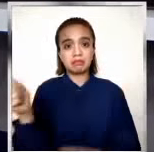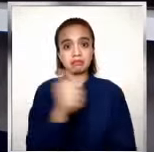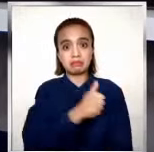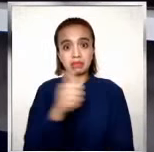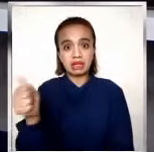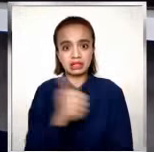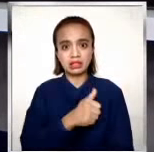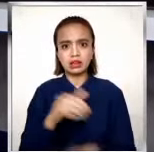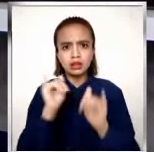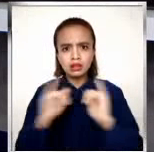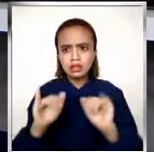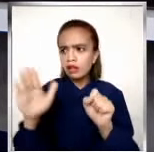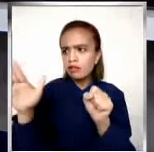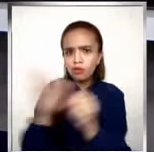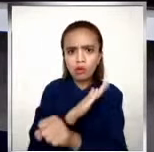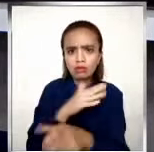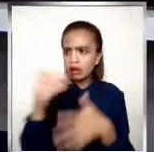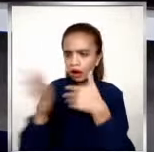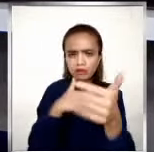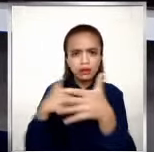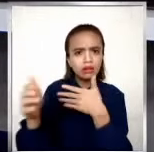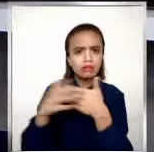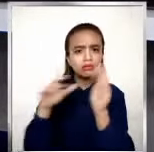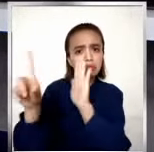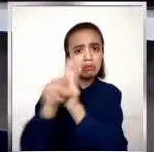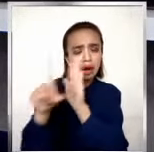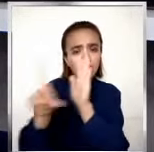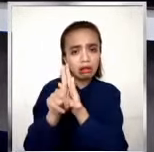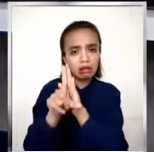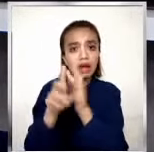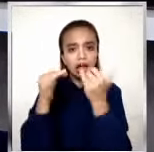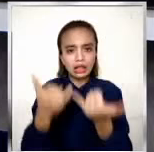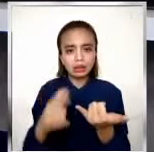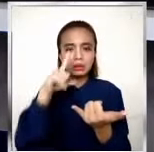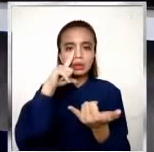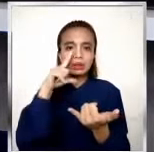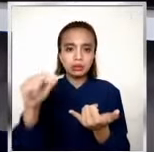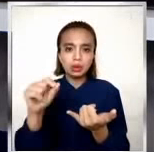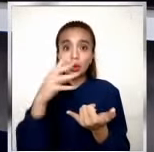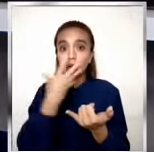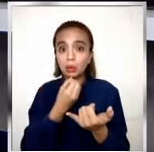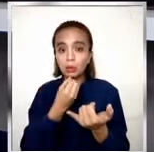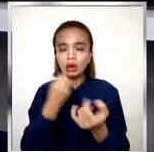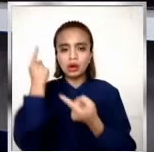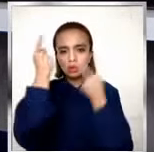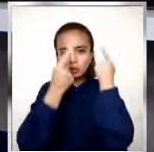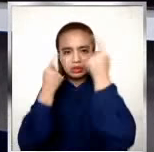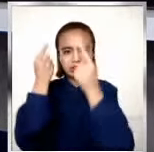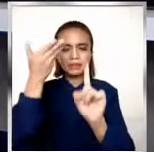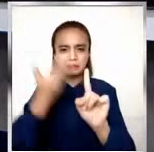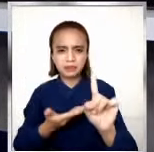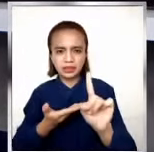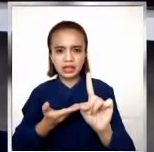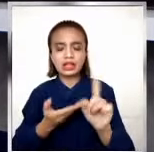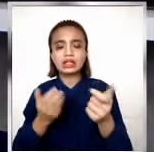bawal. Idinulog yan sa sumbungan ng bayan ng isang concerned citizen. At inaksyonan naman.